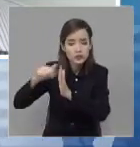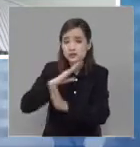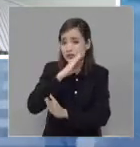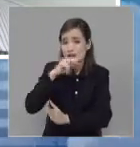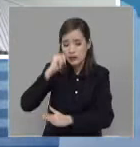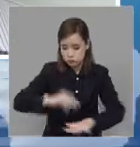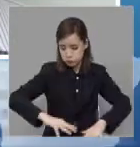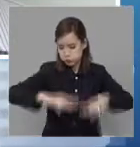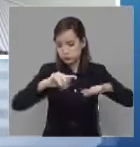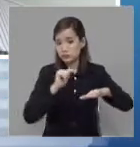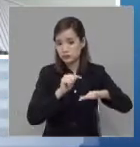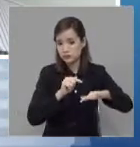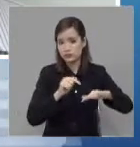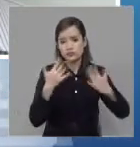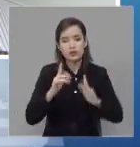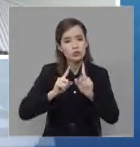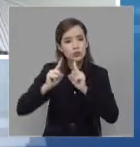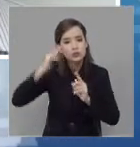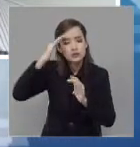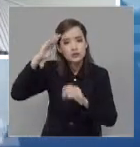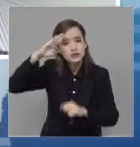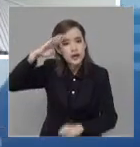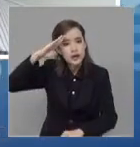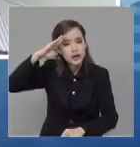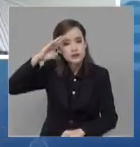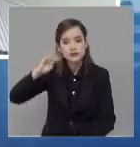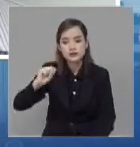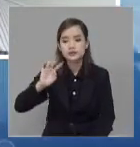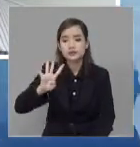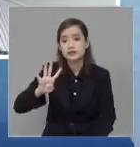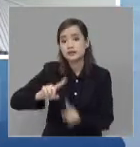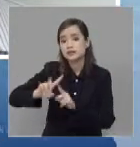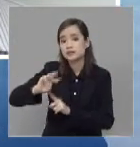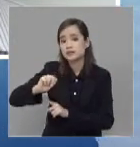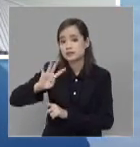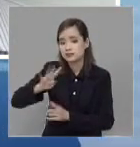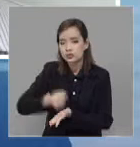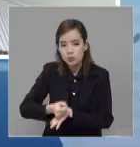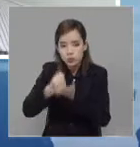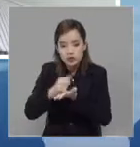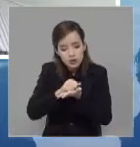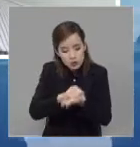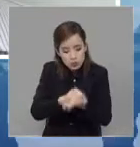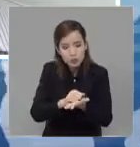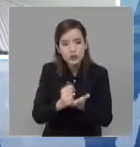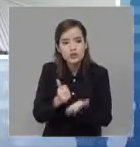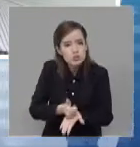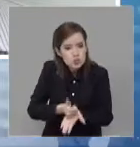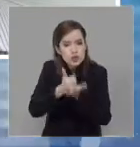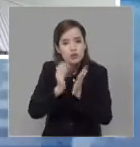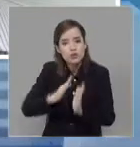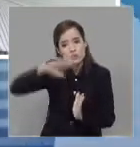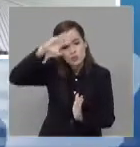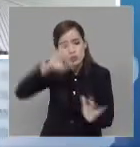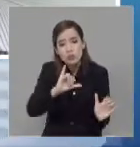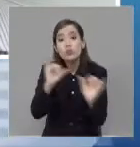ก็ติดต่อทางทหารนะครับก็คือมณฑลทหารบกที่44ครับช่วยในการส่งในการส่งต่อผู้ป่วยครับผม ครับวัน